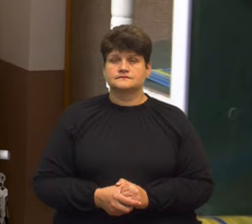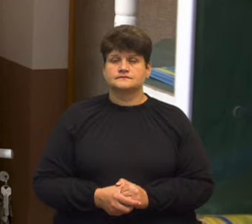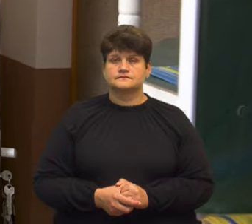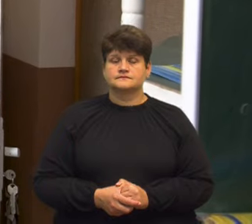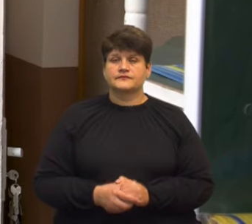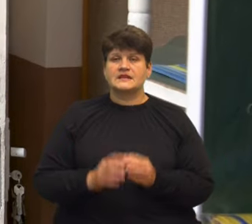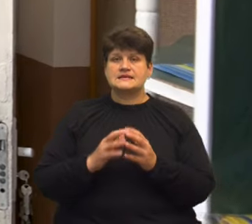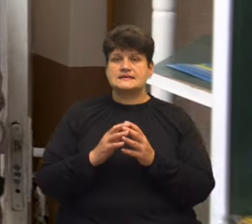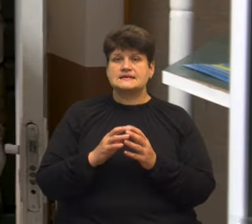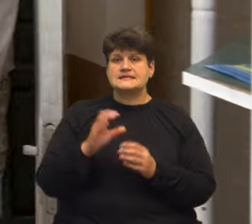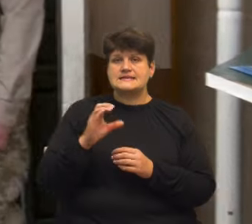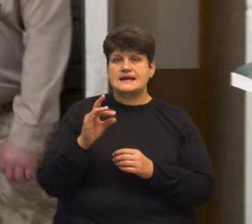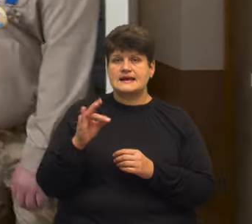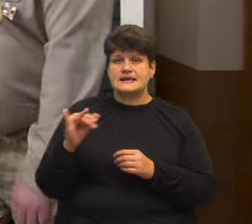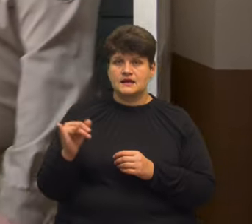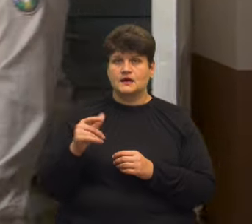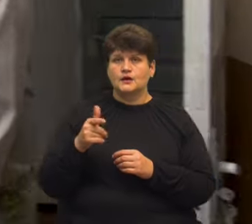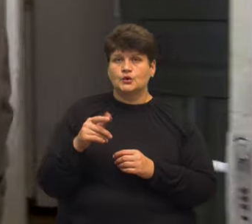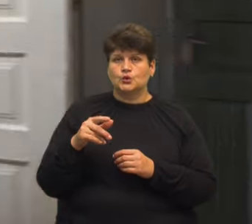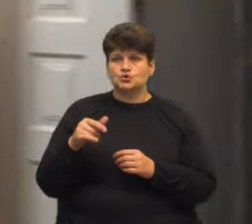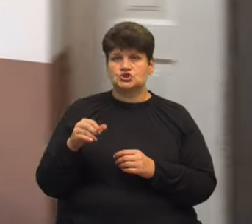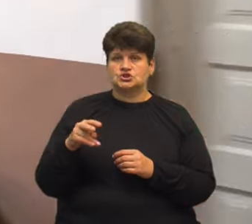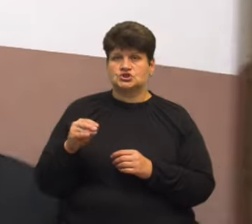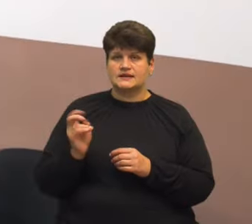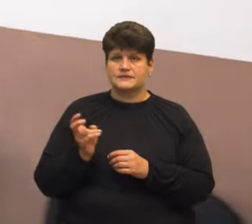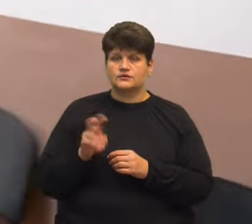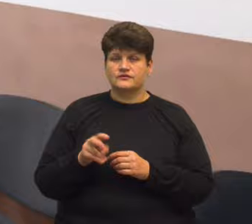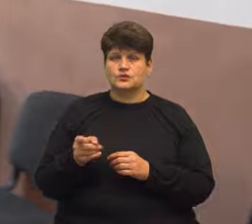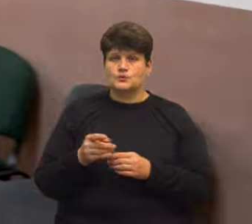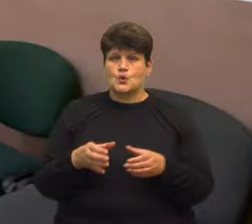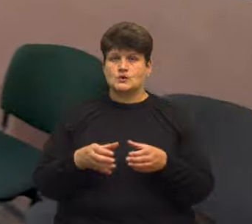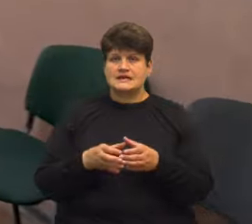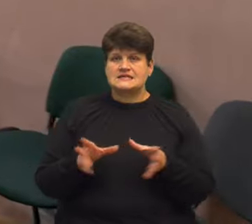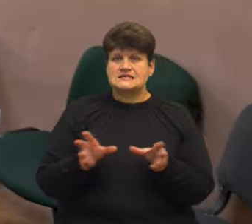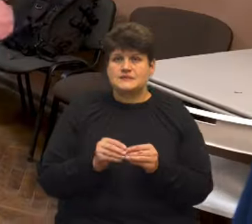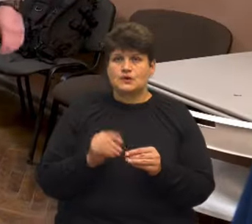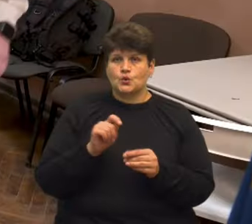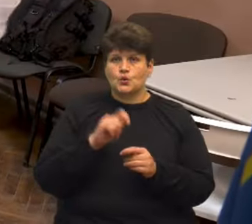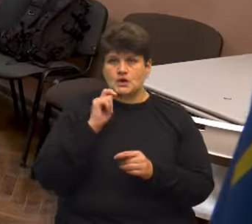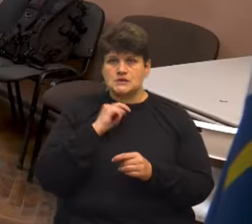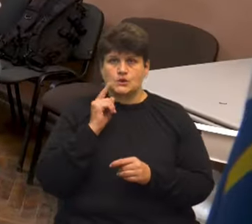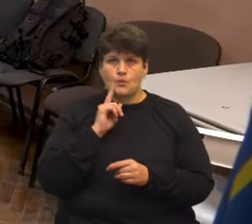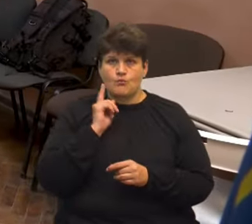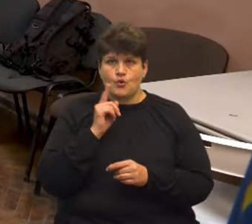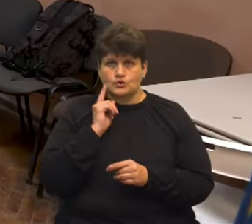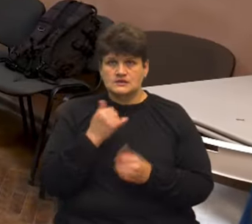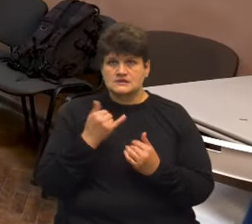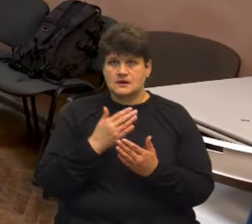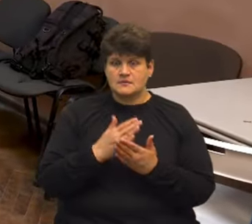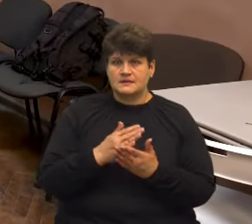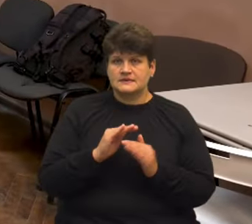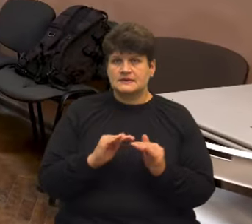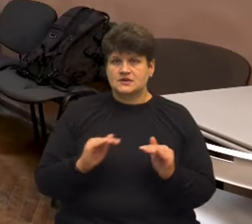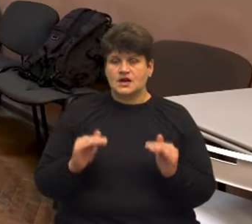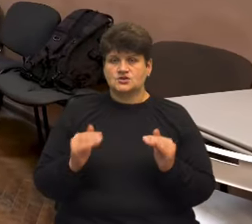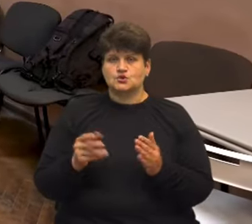Сергій Глущак разом із сином Ростиславом заходять до тернопільського осередку спілки української молоді. От зараз маємо дитячі журнали